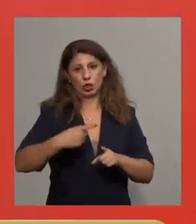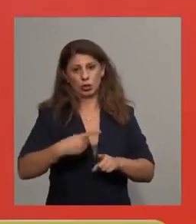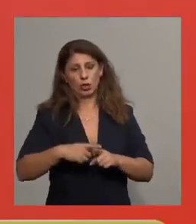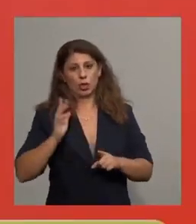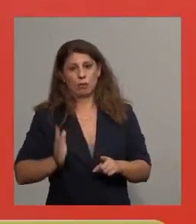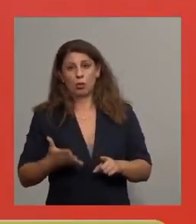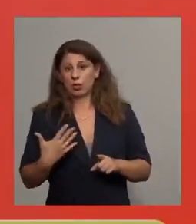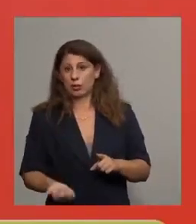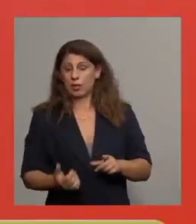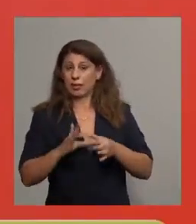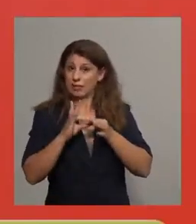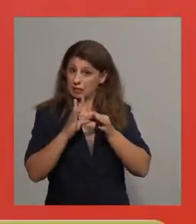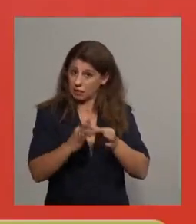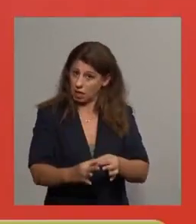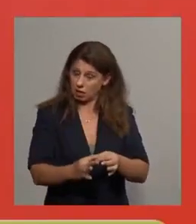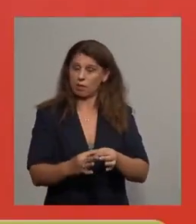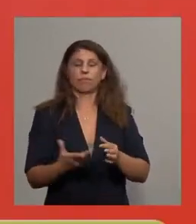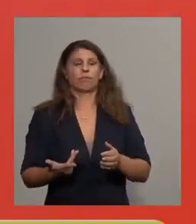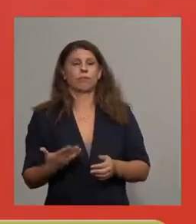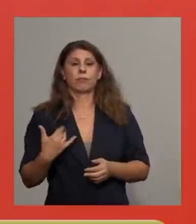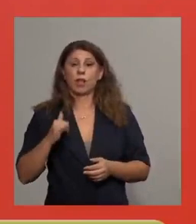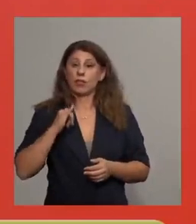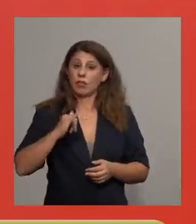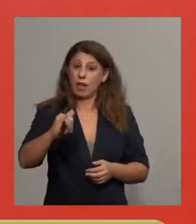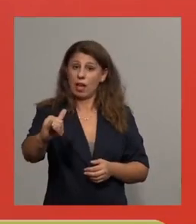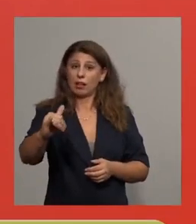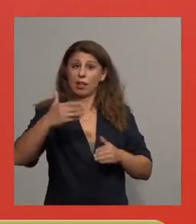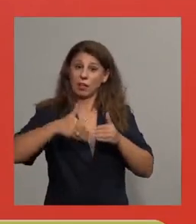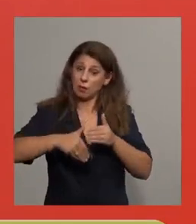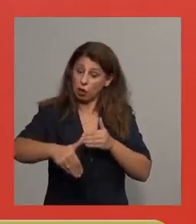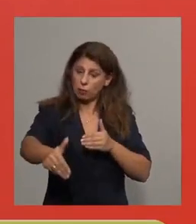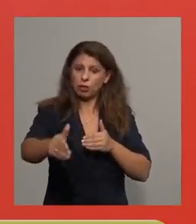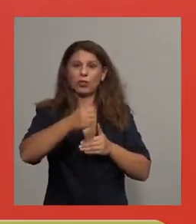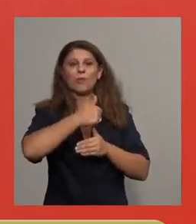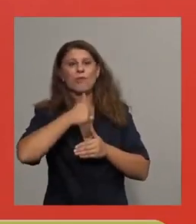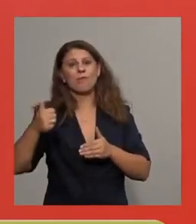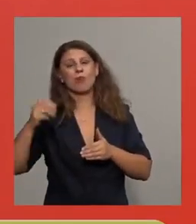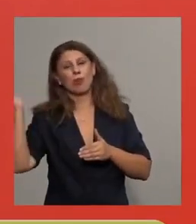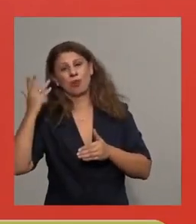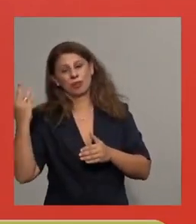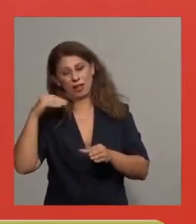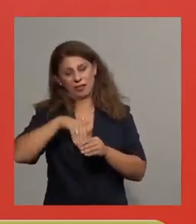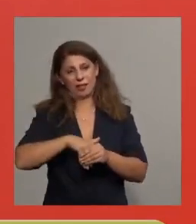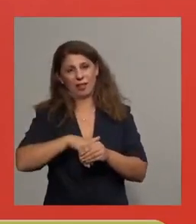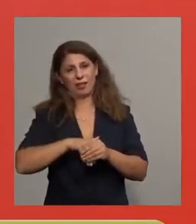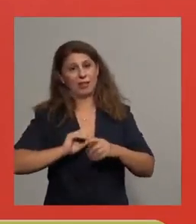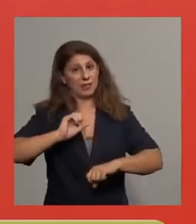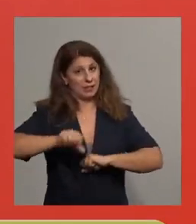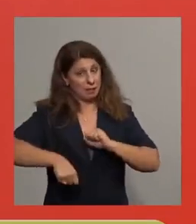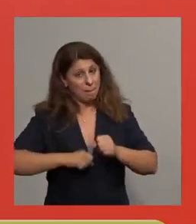να έχει συνέχεια, να έχει διάρκεια και κυρίως προοπτική μόνο όταν ενταχθεί στην